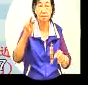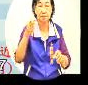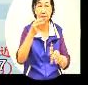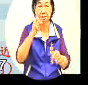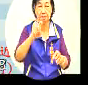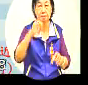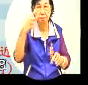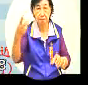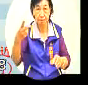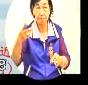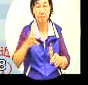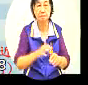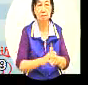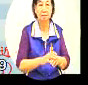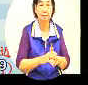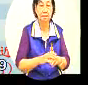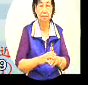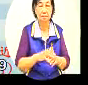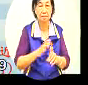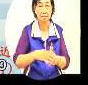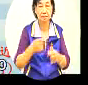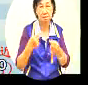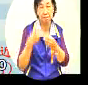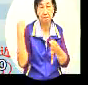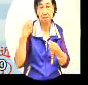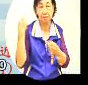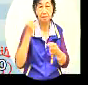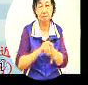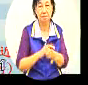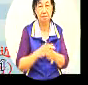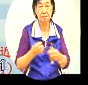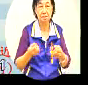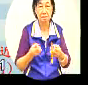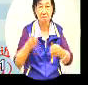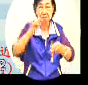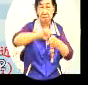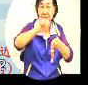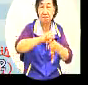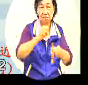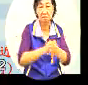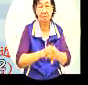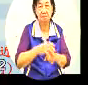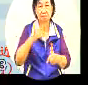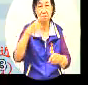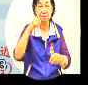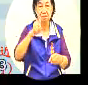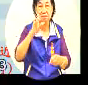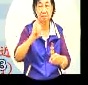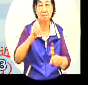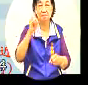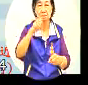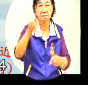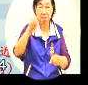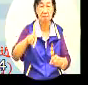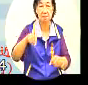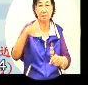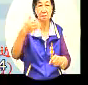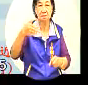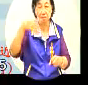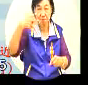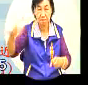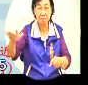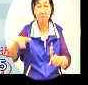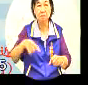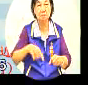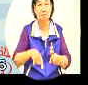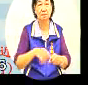怕了。结果呢，想不到在去年的时候，居然是暴增到11953个案例。然后在今年在11月初的时